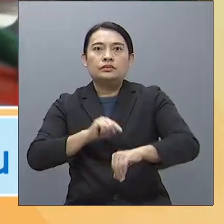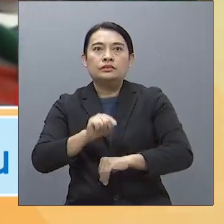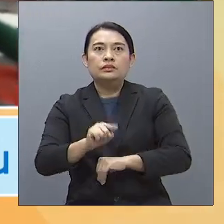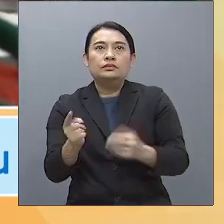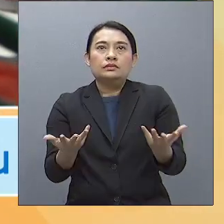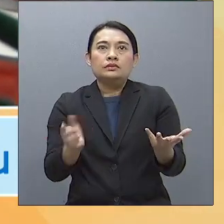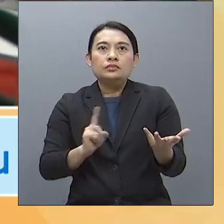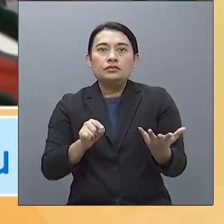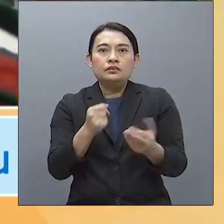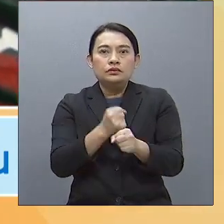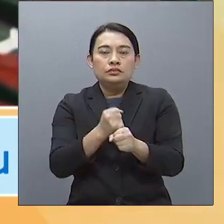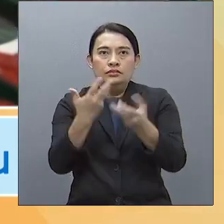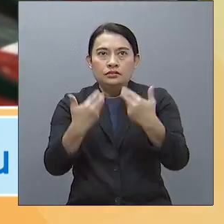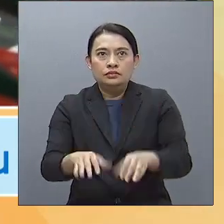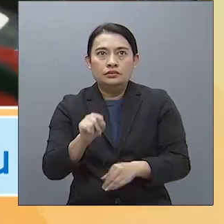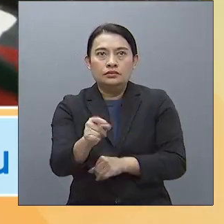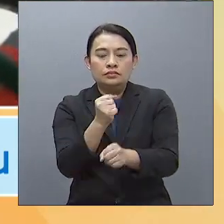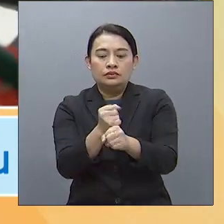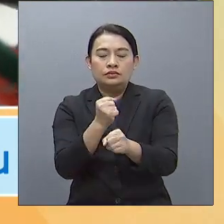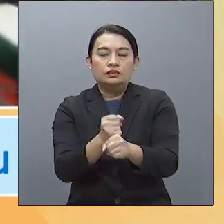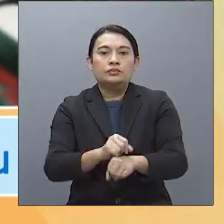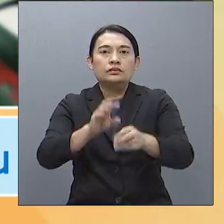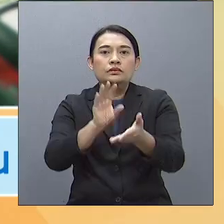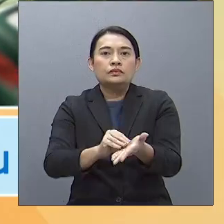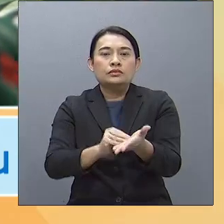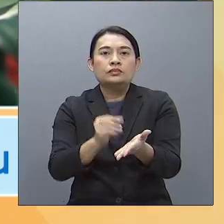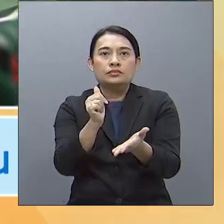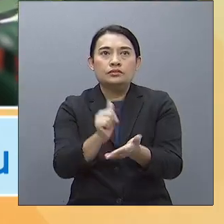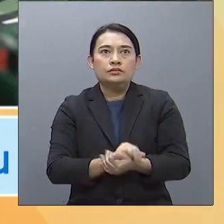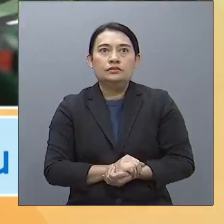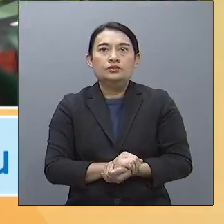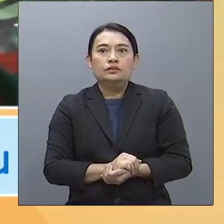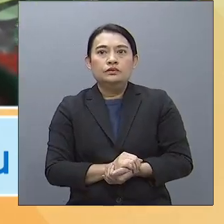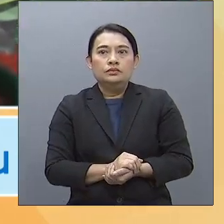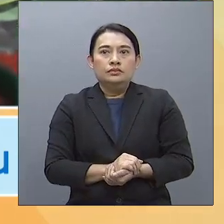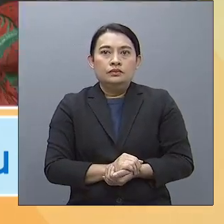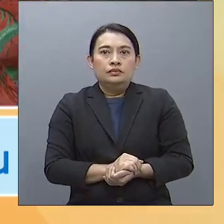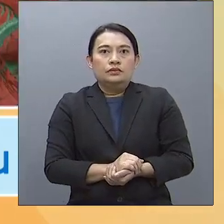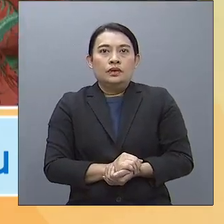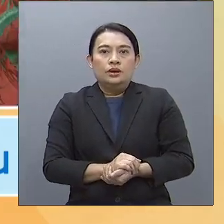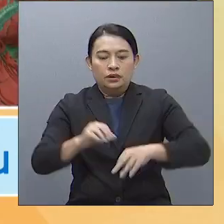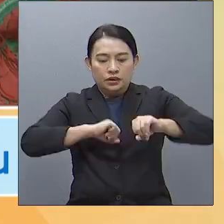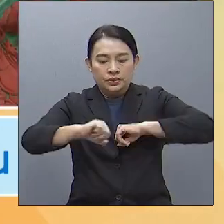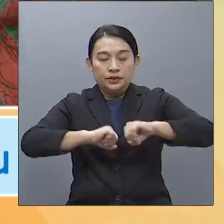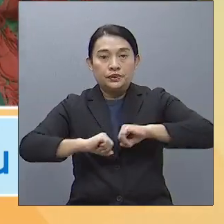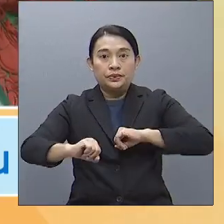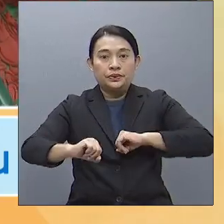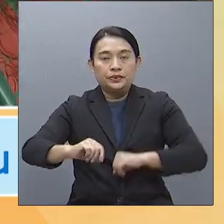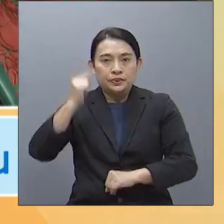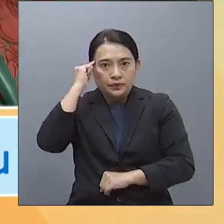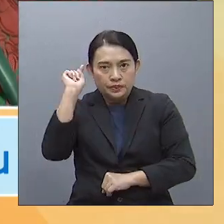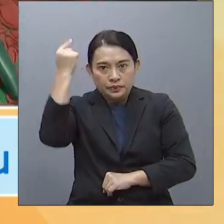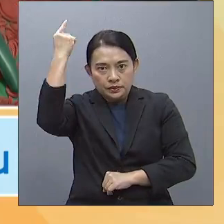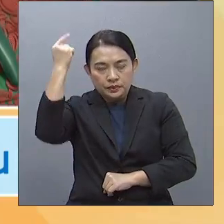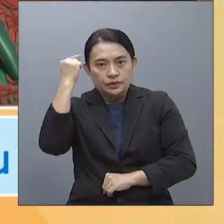ดที่แบบงานที่เคยทำแล้วก็ลงเป็นพอร์ตงานไว้ก็ได ้อันนี้เขาบอกว่าเป็นวัยรุ่นที่แบบว่าเขามีเรื่องของไอเดียมีจินตนาการว่าควรจะทำอะ